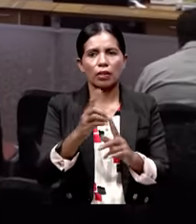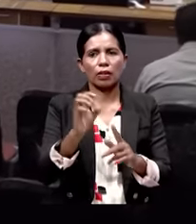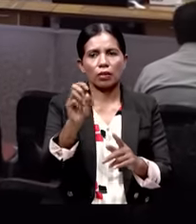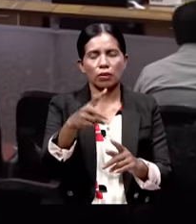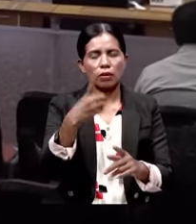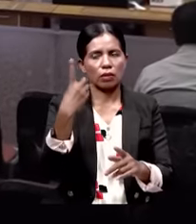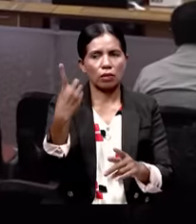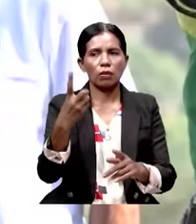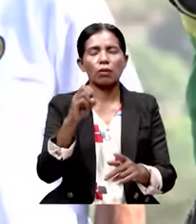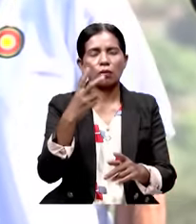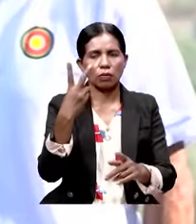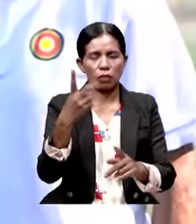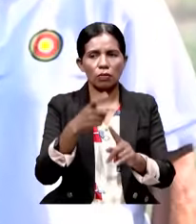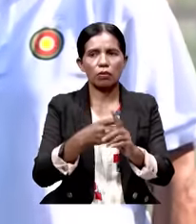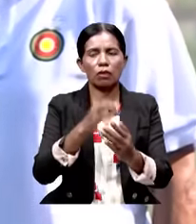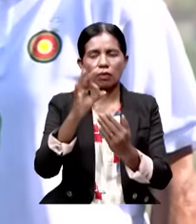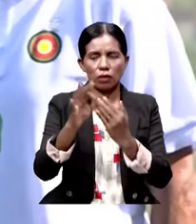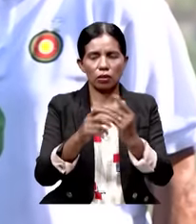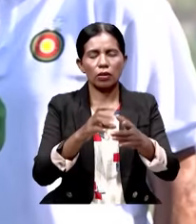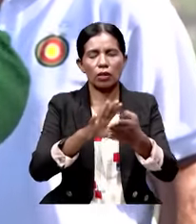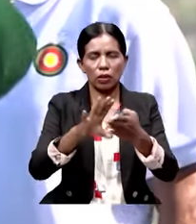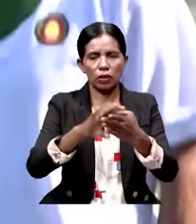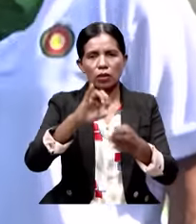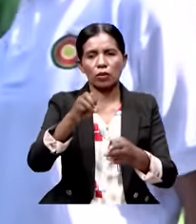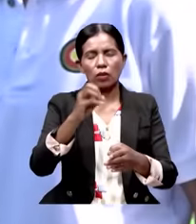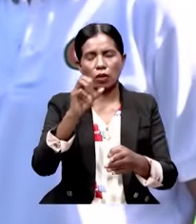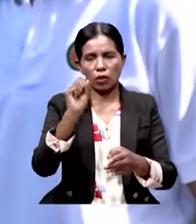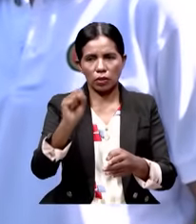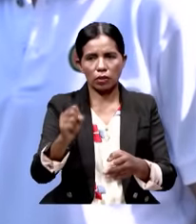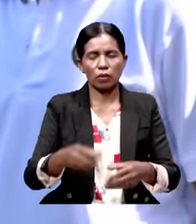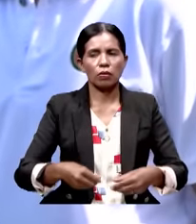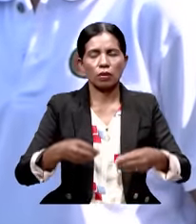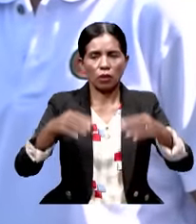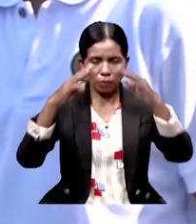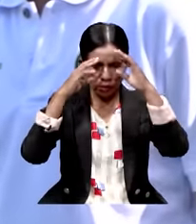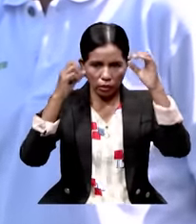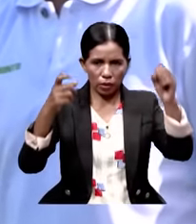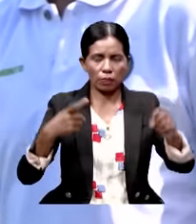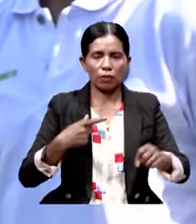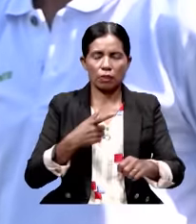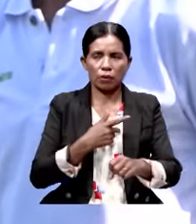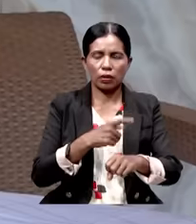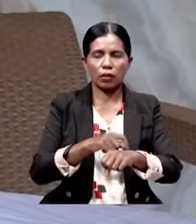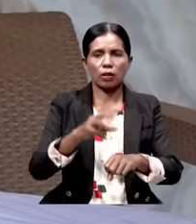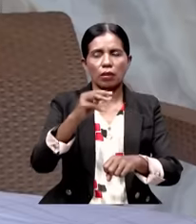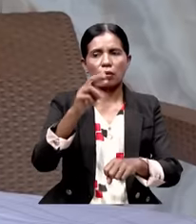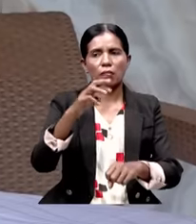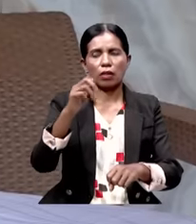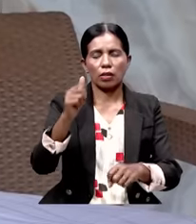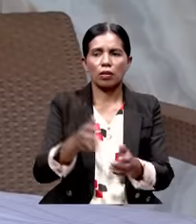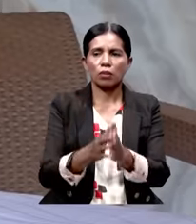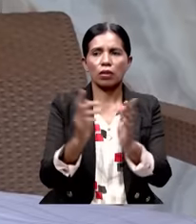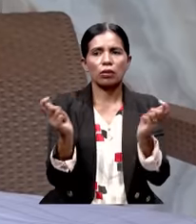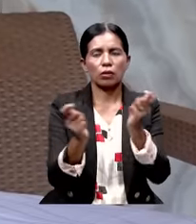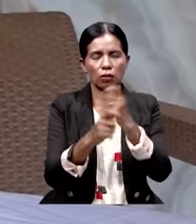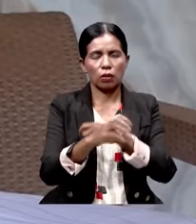fulan fevereru ne li husi karta ofisi husi je na imori bukar ne be dirizi ba presidenti parlamento nasional Maria Fernanda Lai husu atu troka